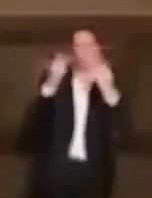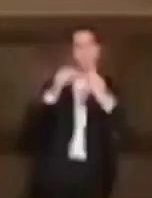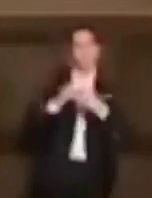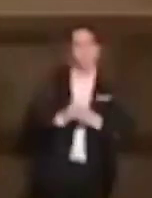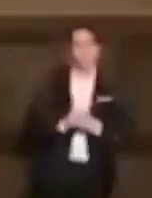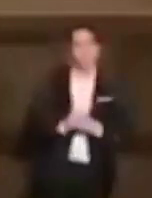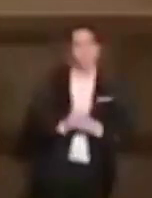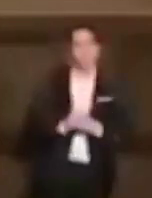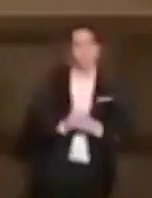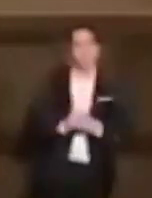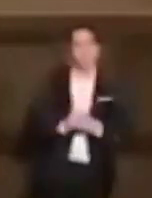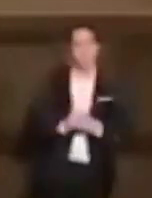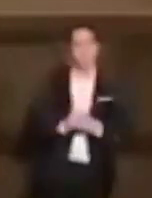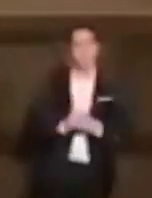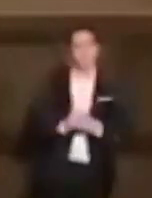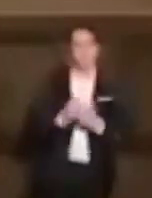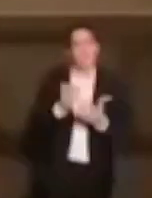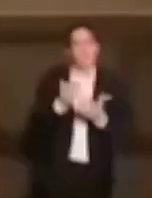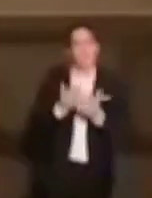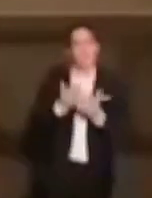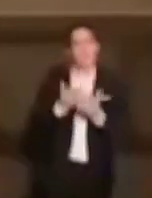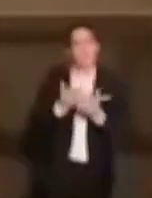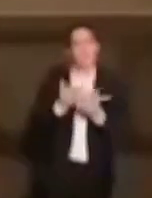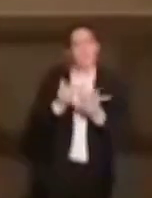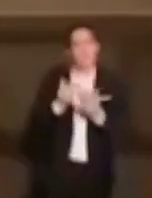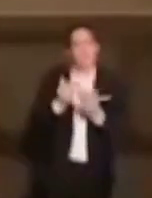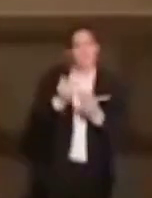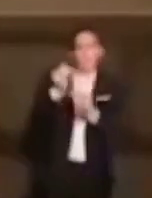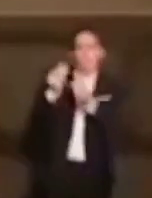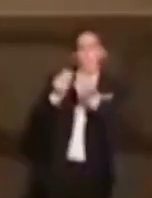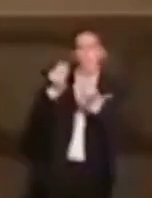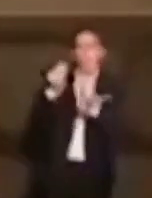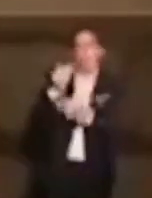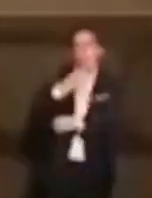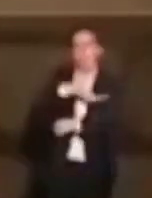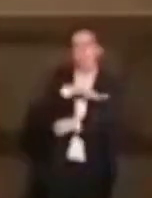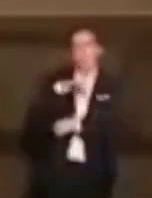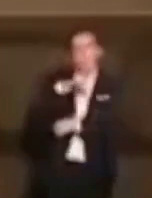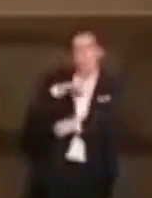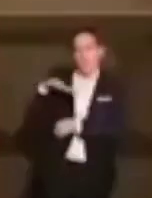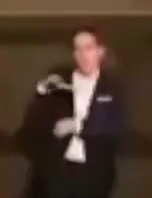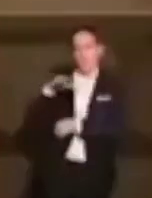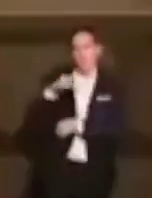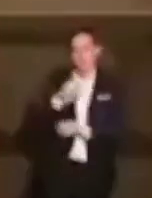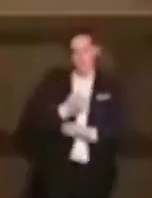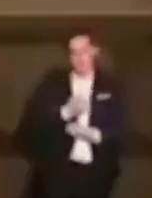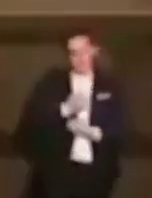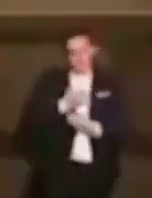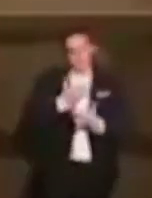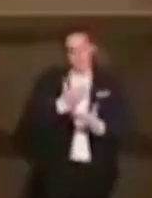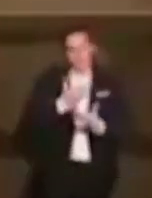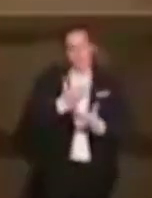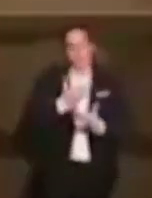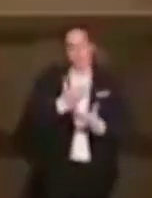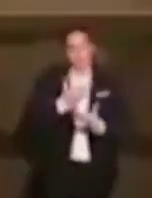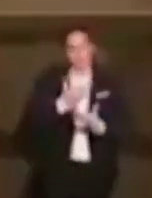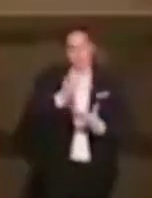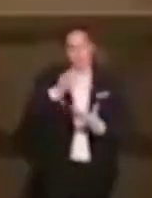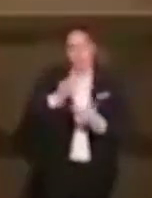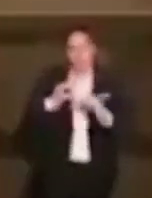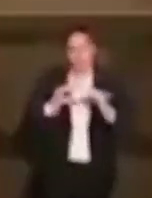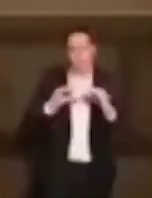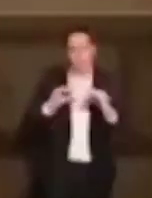ای مسلمانان، از شما سوال می کنم، آیا این عمل نشانه ای از عشق شما به پیامبرتان